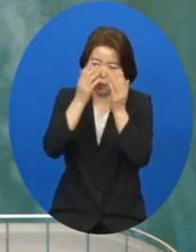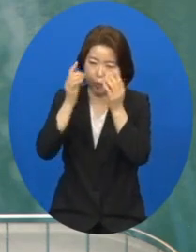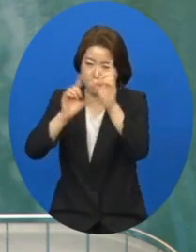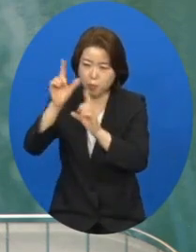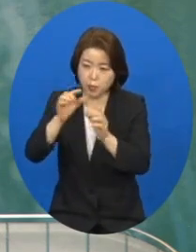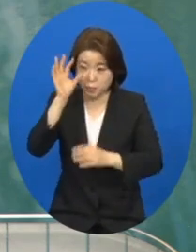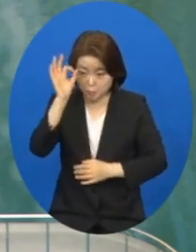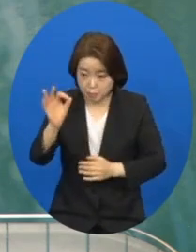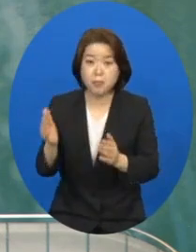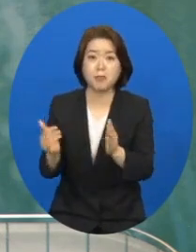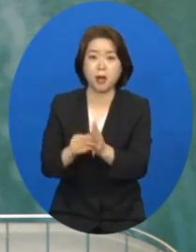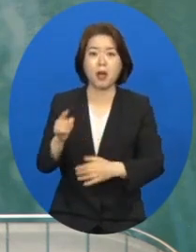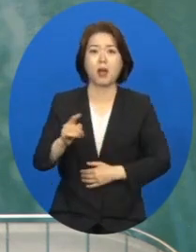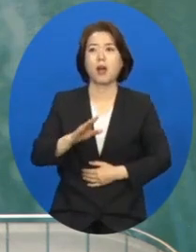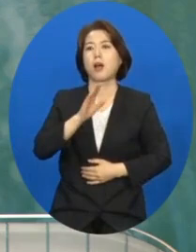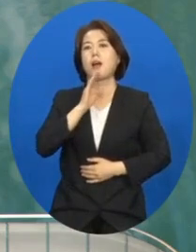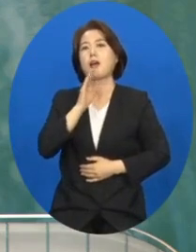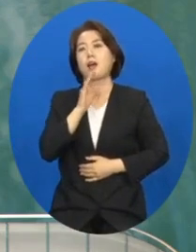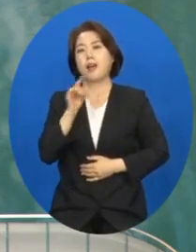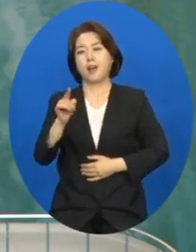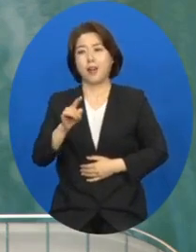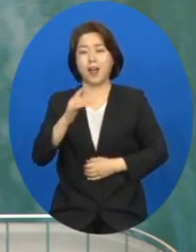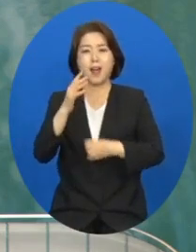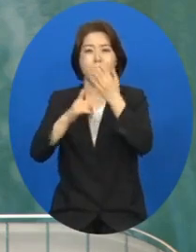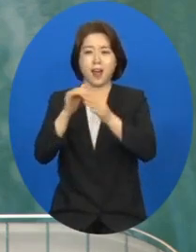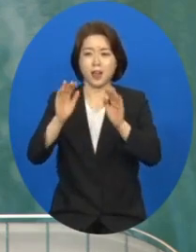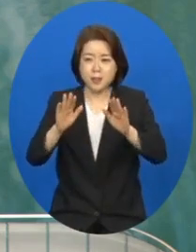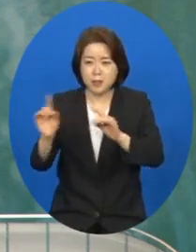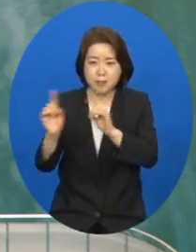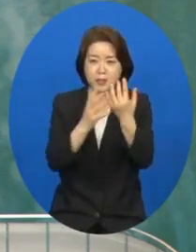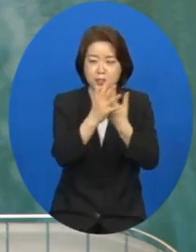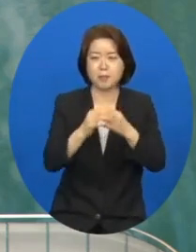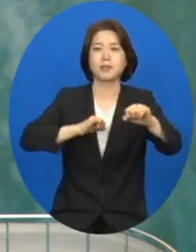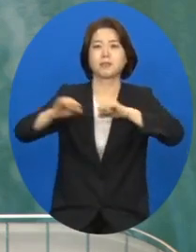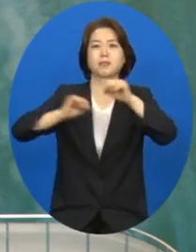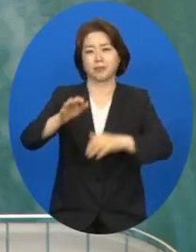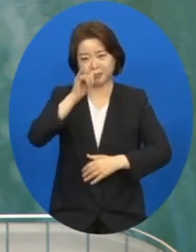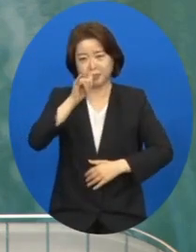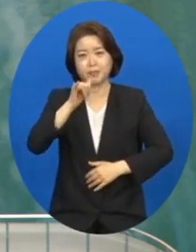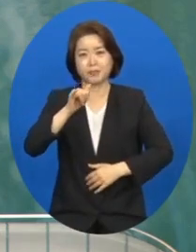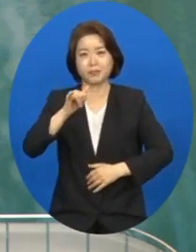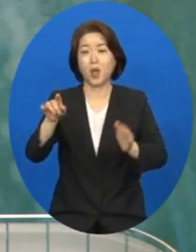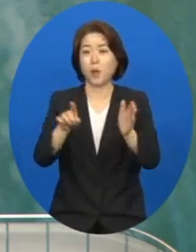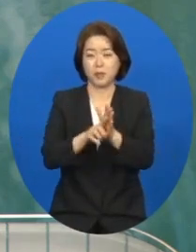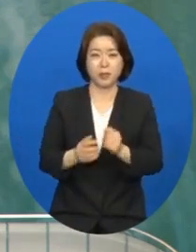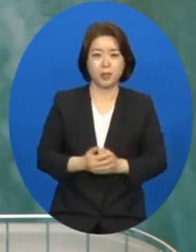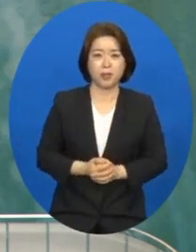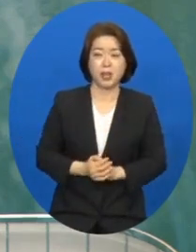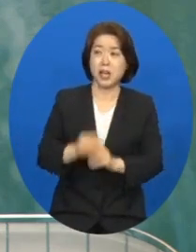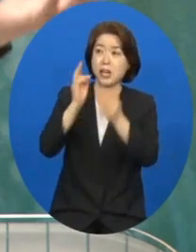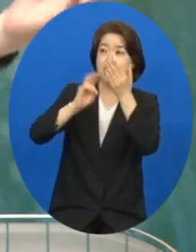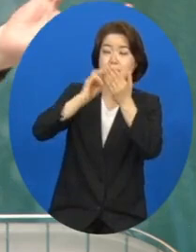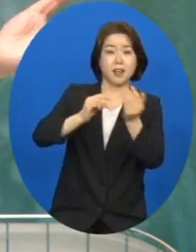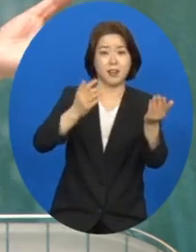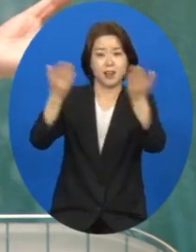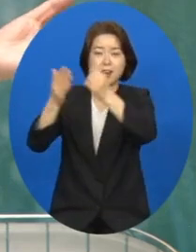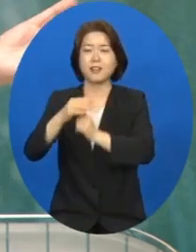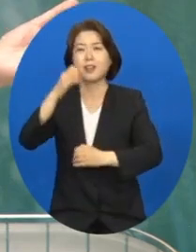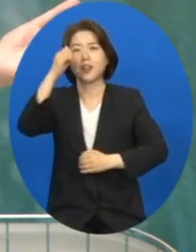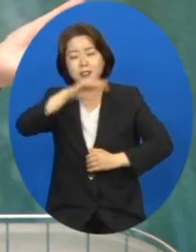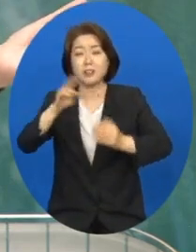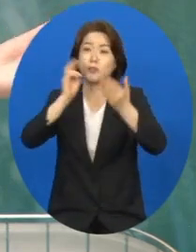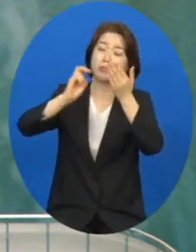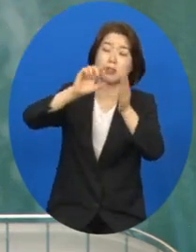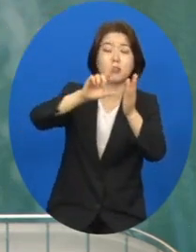보여요. 그러면 하나님이 이 집회에 역사하시기 시작하는 거예요. 찬양을 하는데 그냥 찬양을 하는